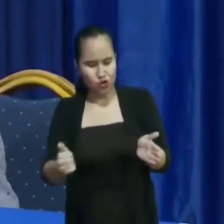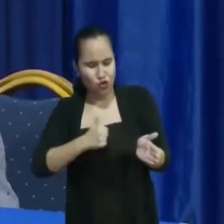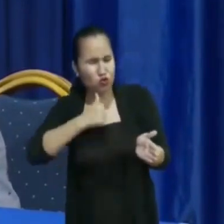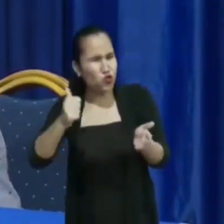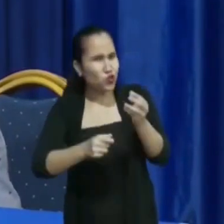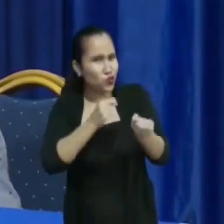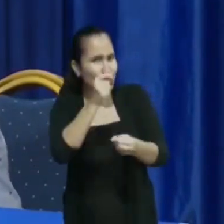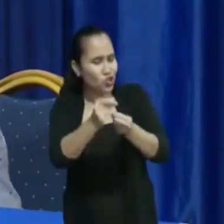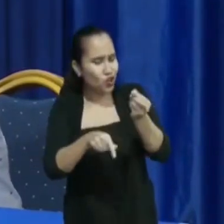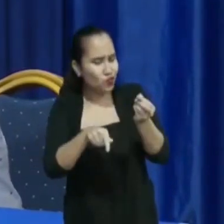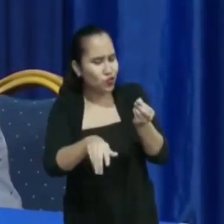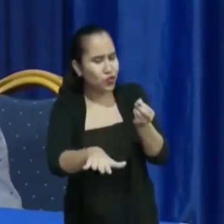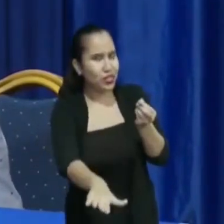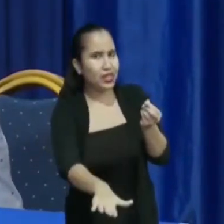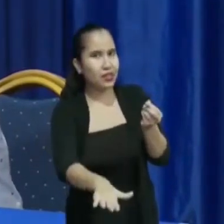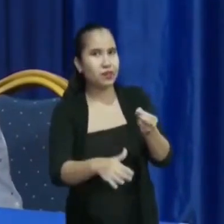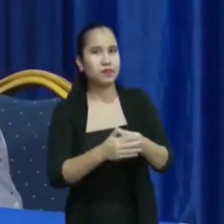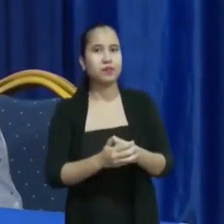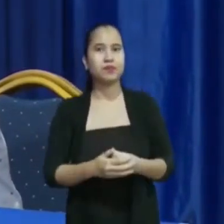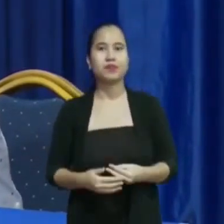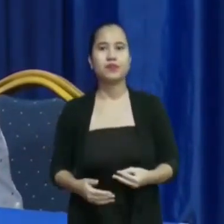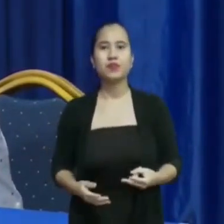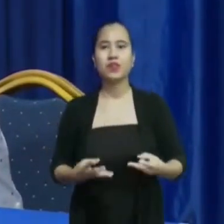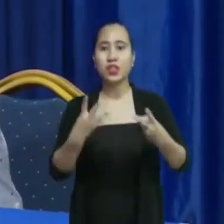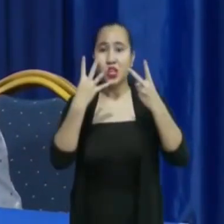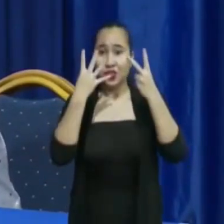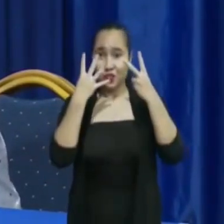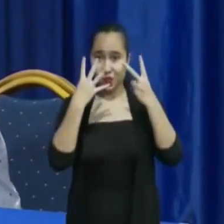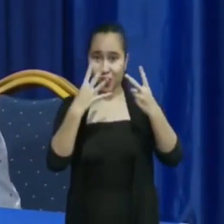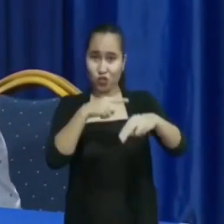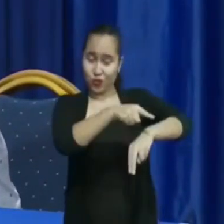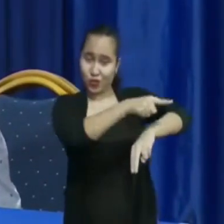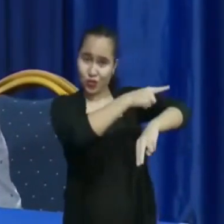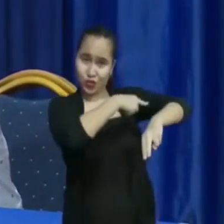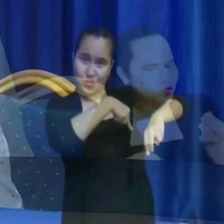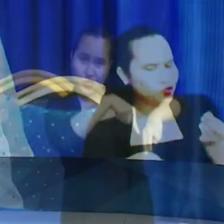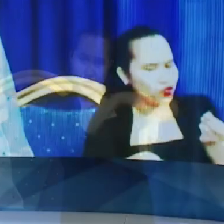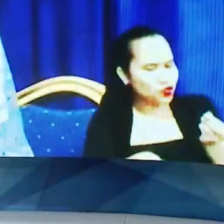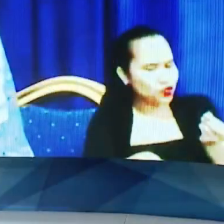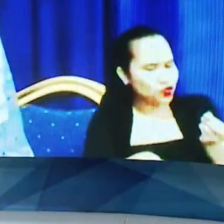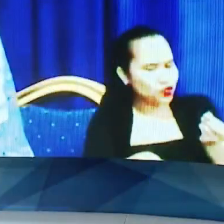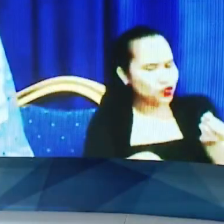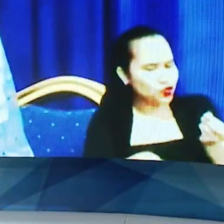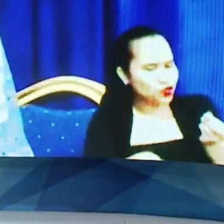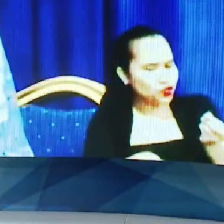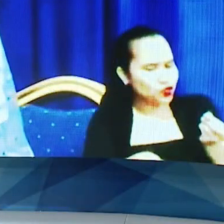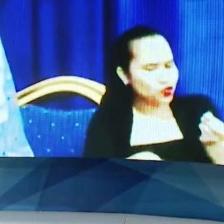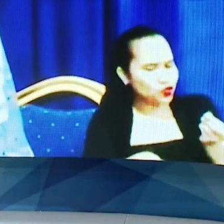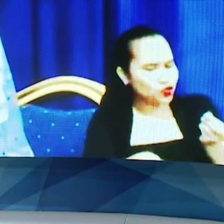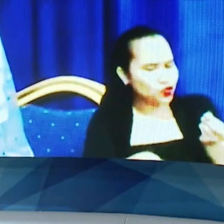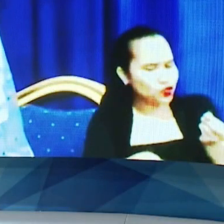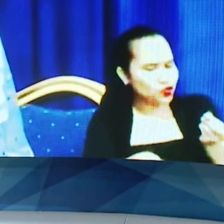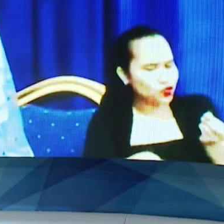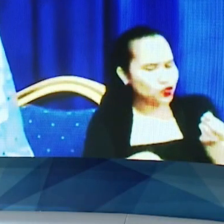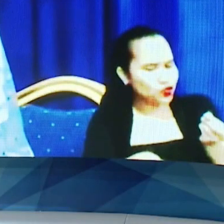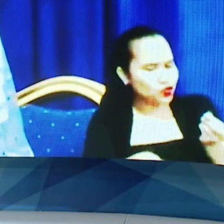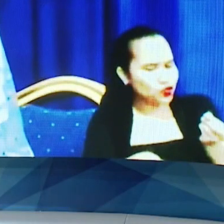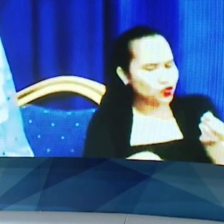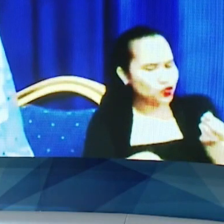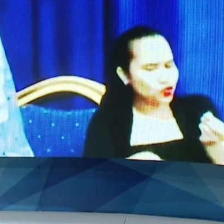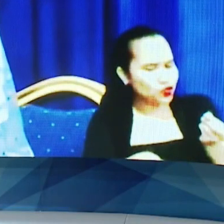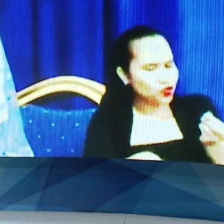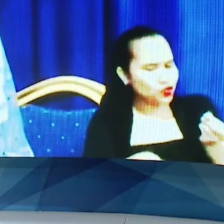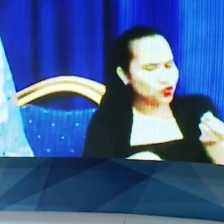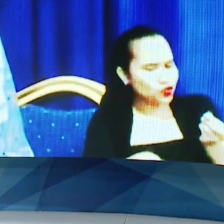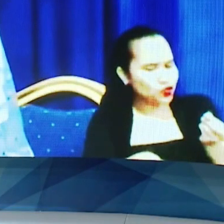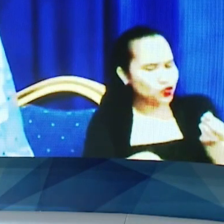weer mogen openen. Het gaat hierbij om zowel de overheid als de particuliere instellingen. De opening van de crèches zal